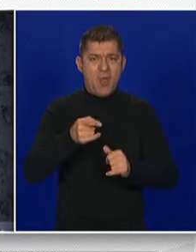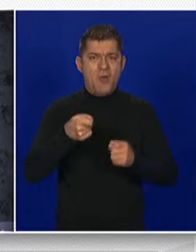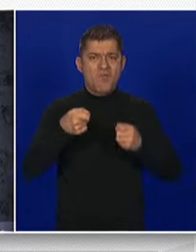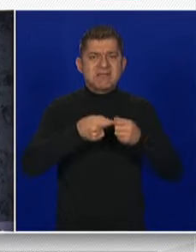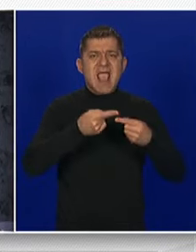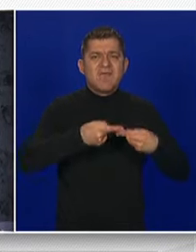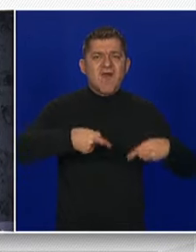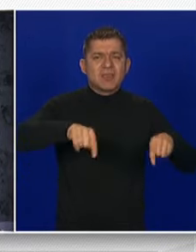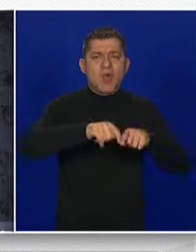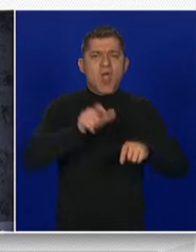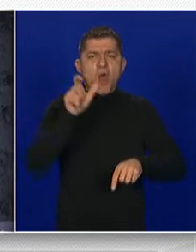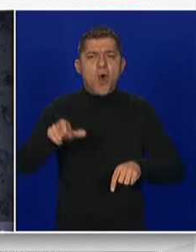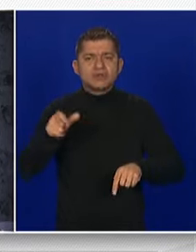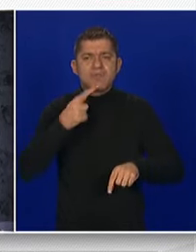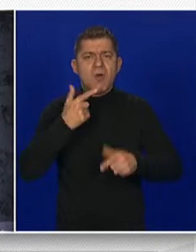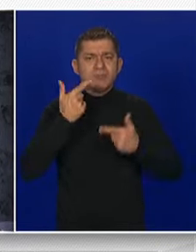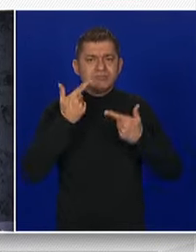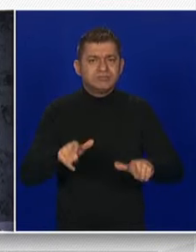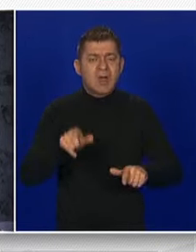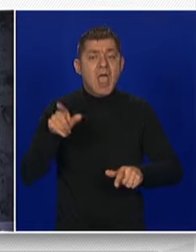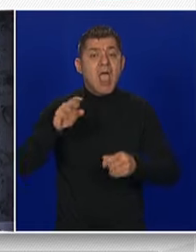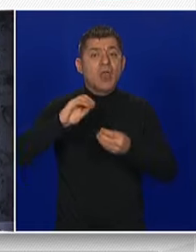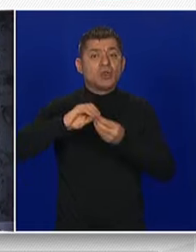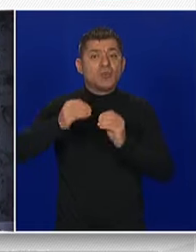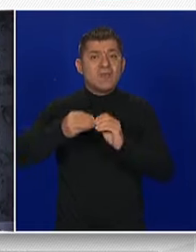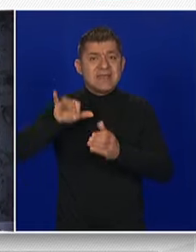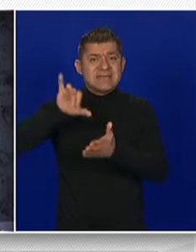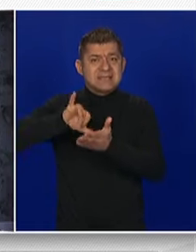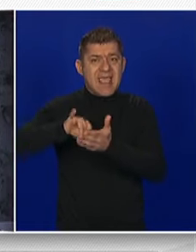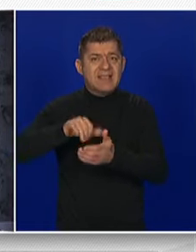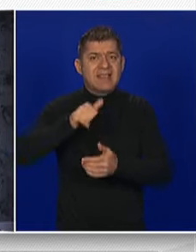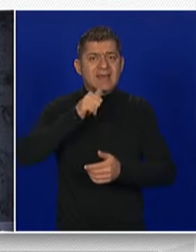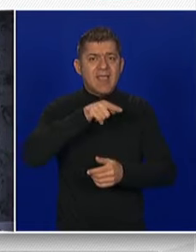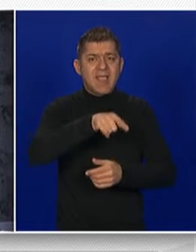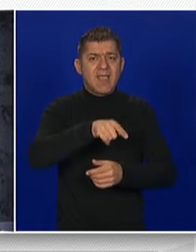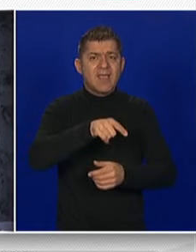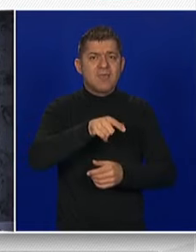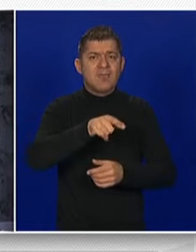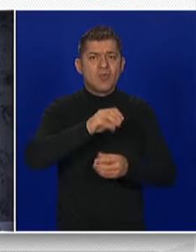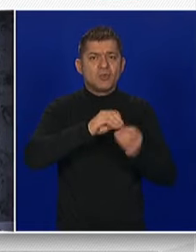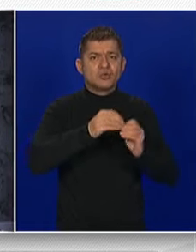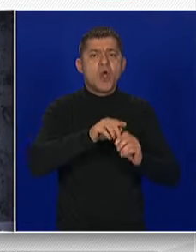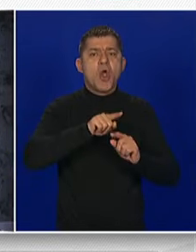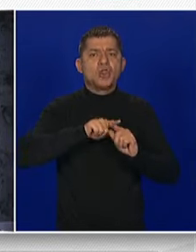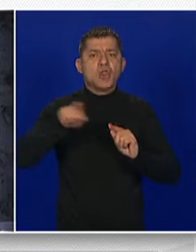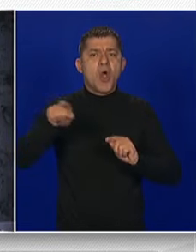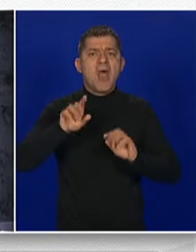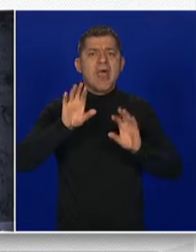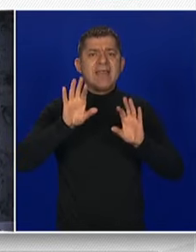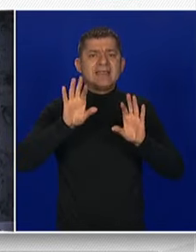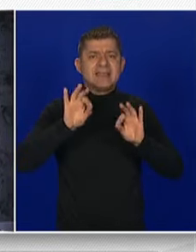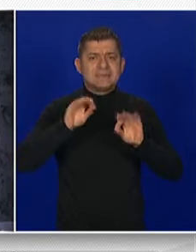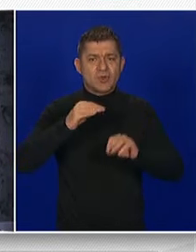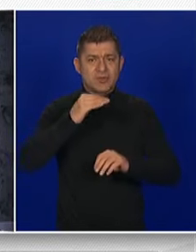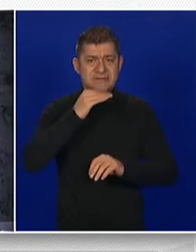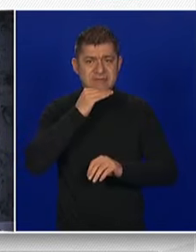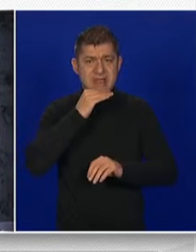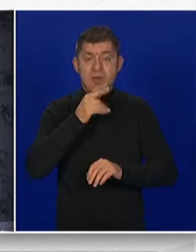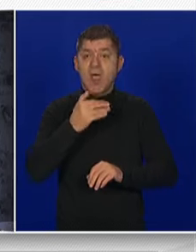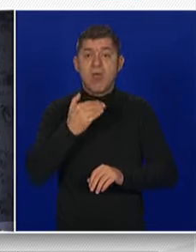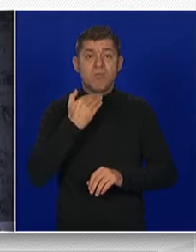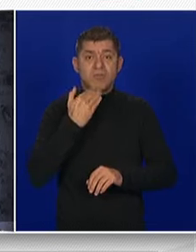trgovine, trgovački centri budu otvoreni do 10. siječnja, dakle bez obzira